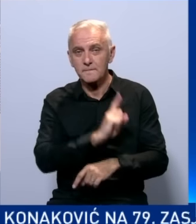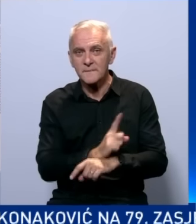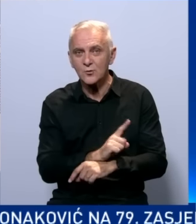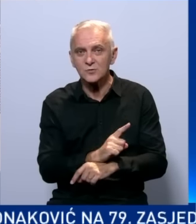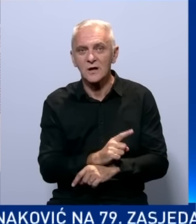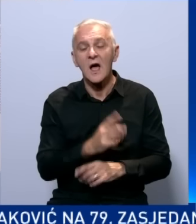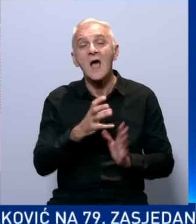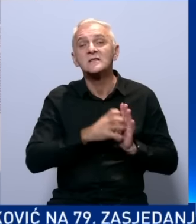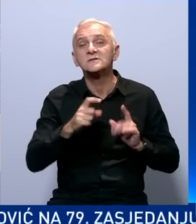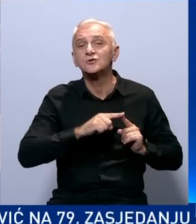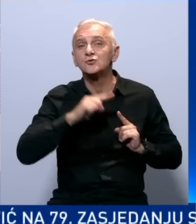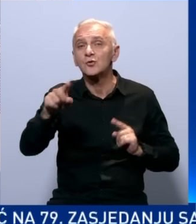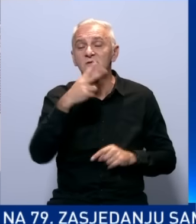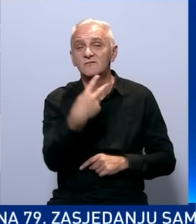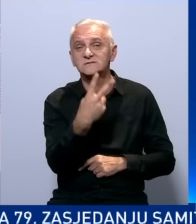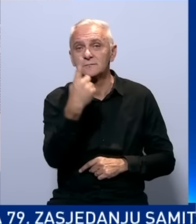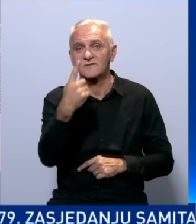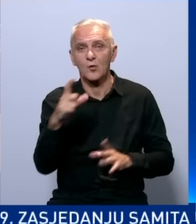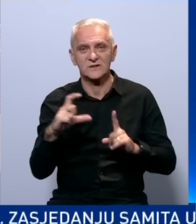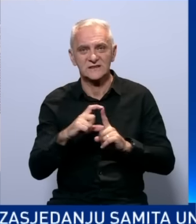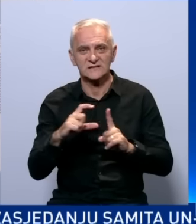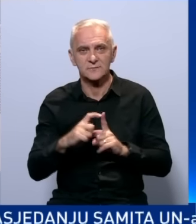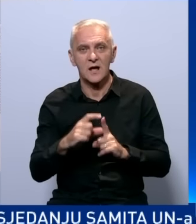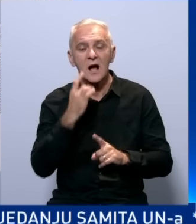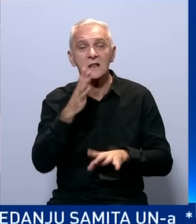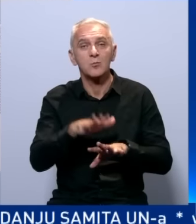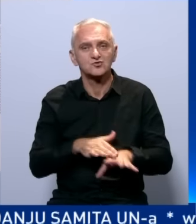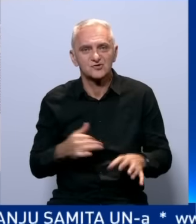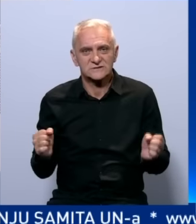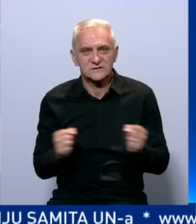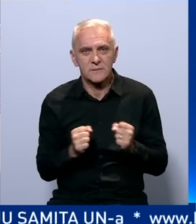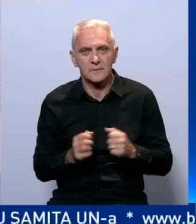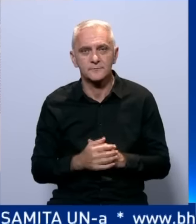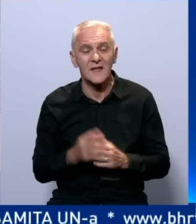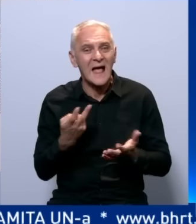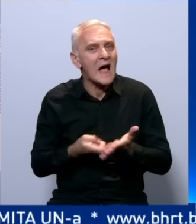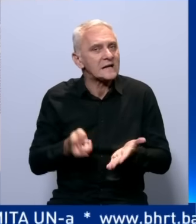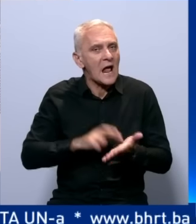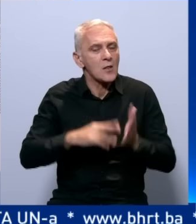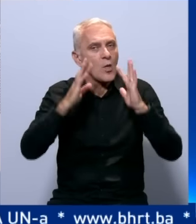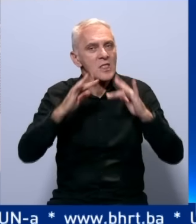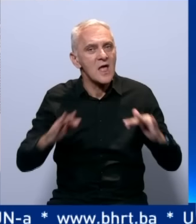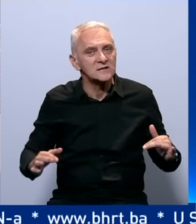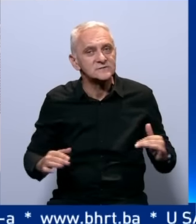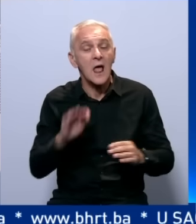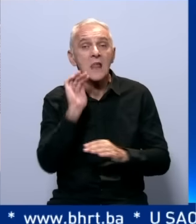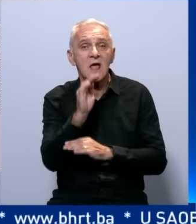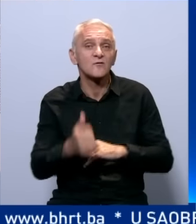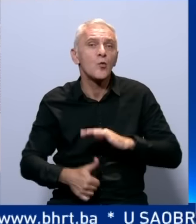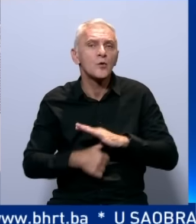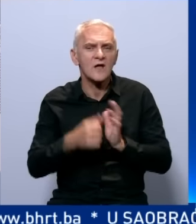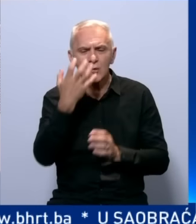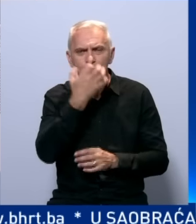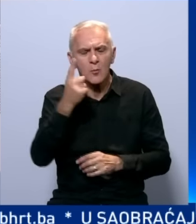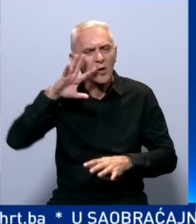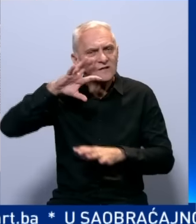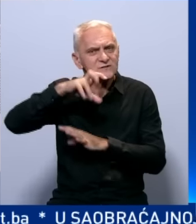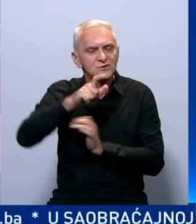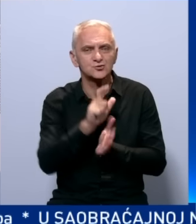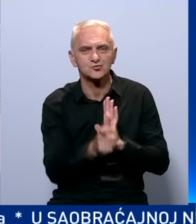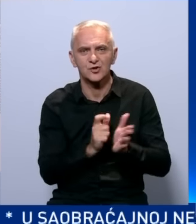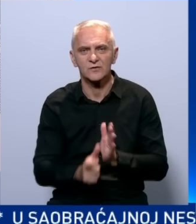43 minute i trajaće do 21. decembra kada počinje zima. Za ranu jesen meteorolozi najavljuju uglavnom